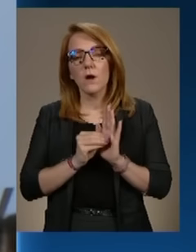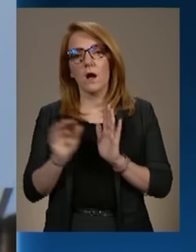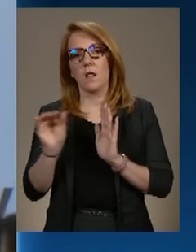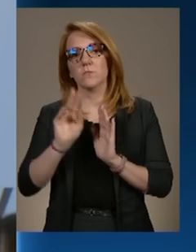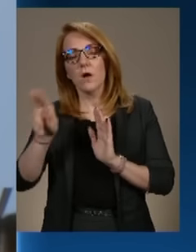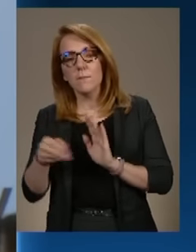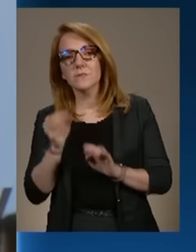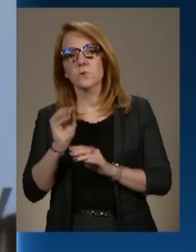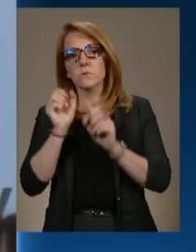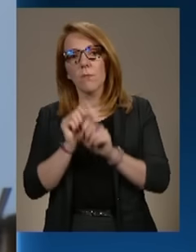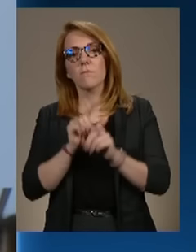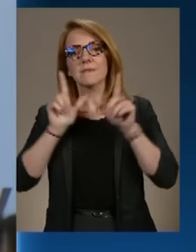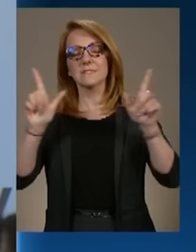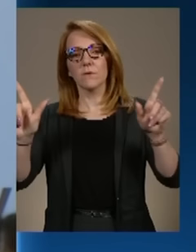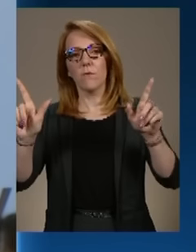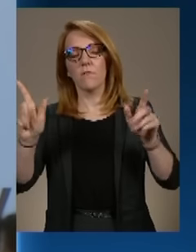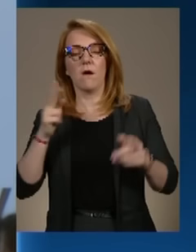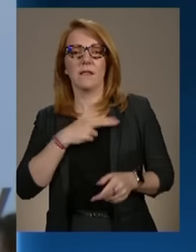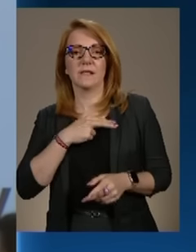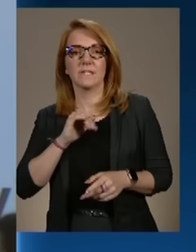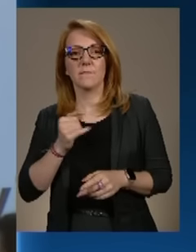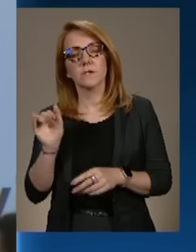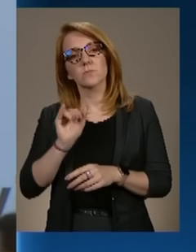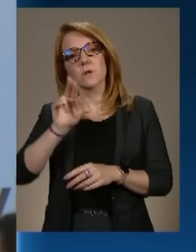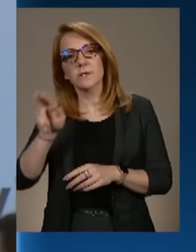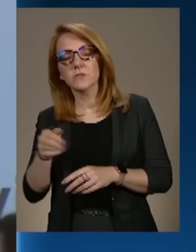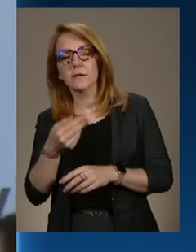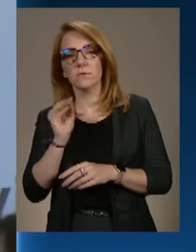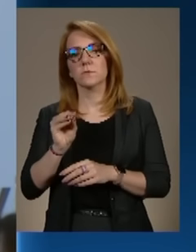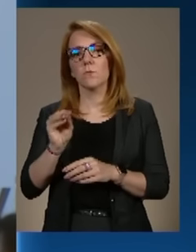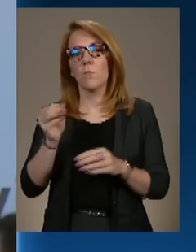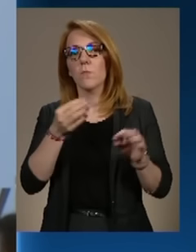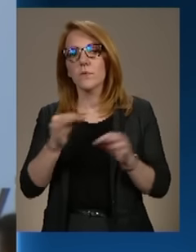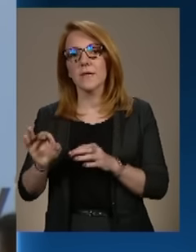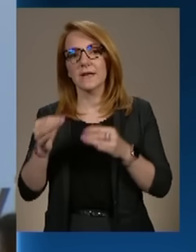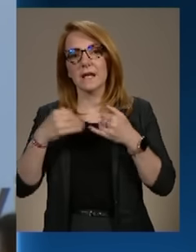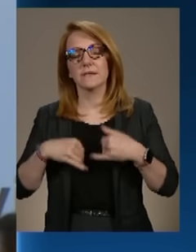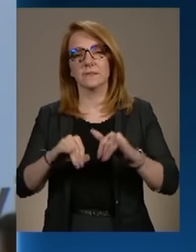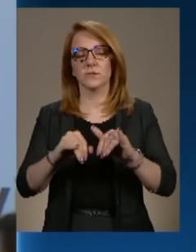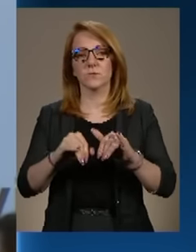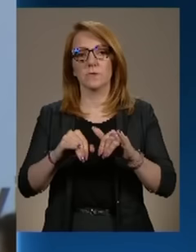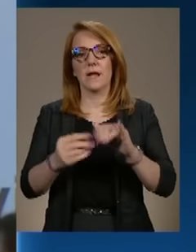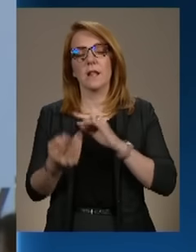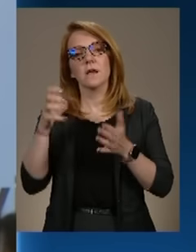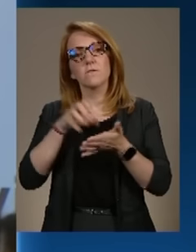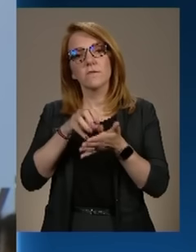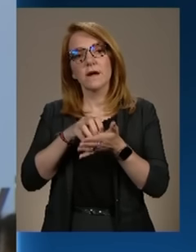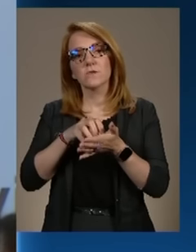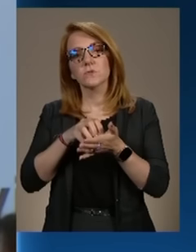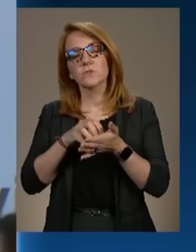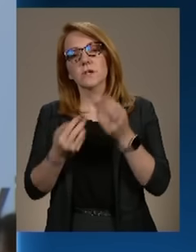szóló vízióval érdemi és a budapestiekről szóló ügyekkel indítsunk el egy fővárosi és élen egy